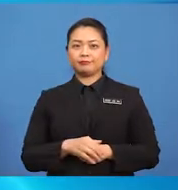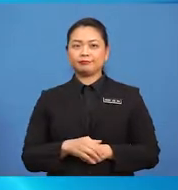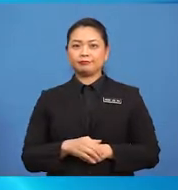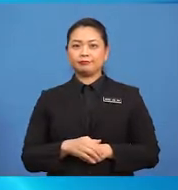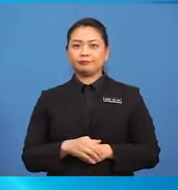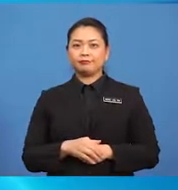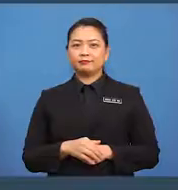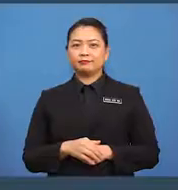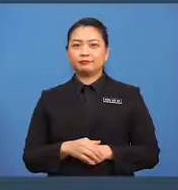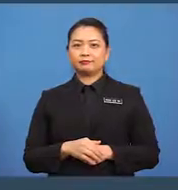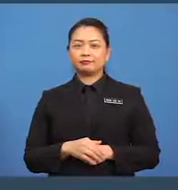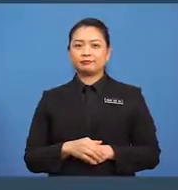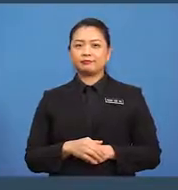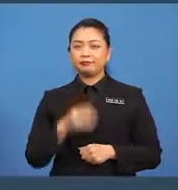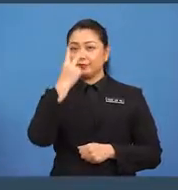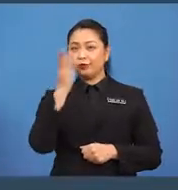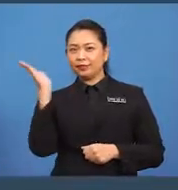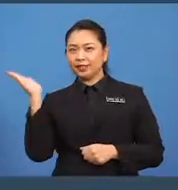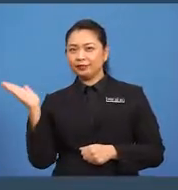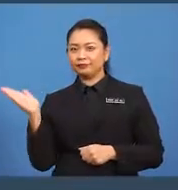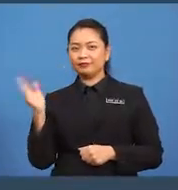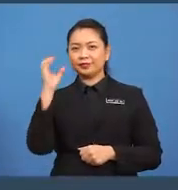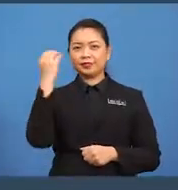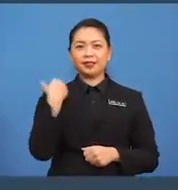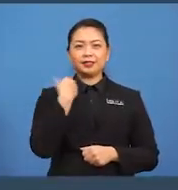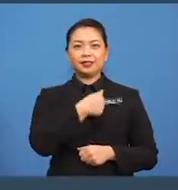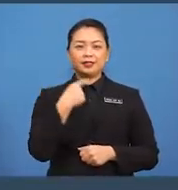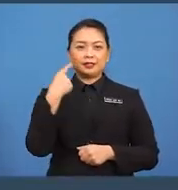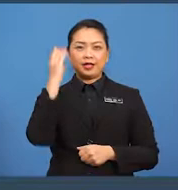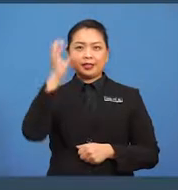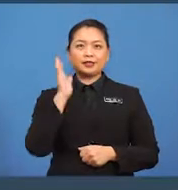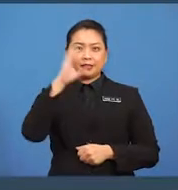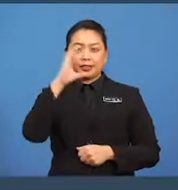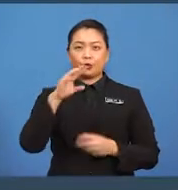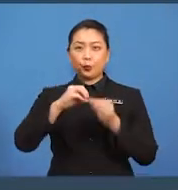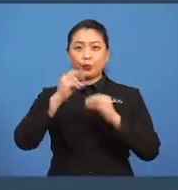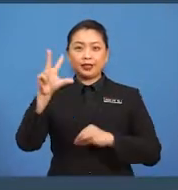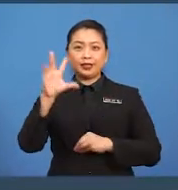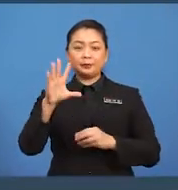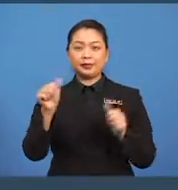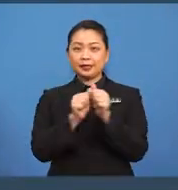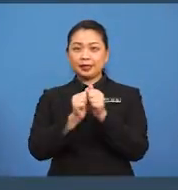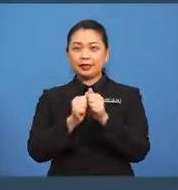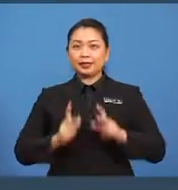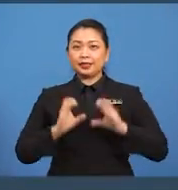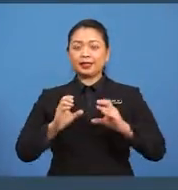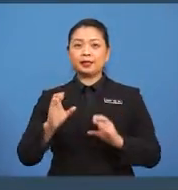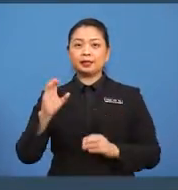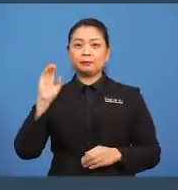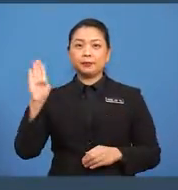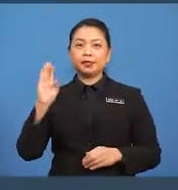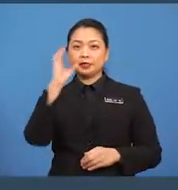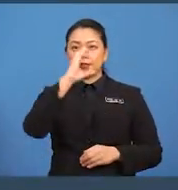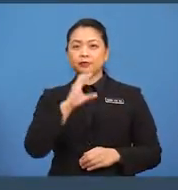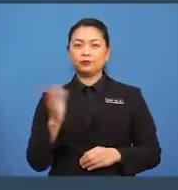ini. Kita akan mencari nombor 35 dengan kaedah binary search. Jom